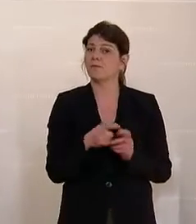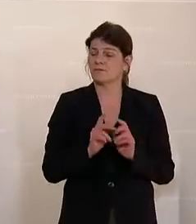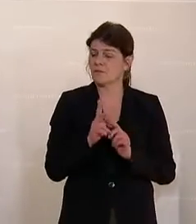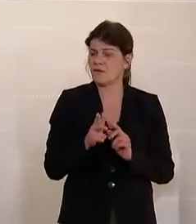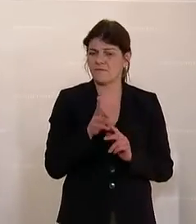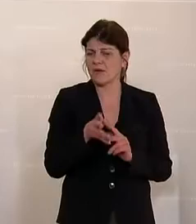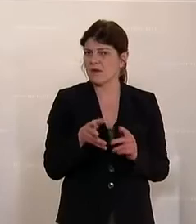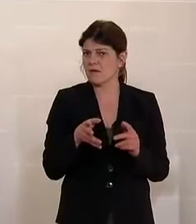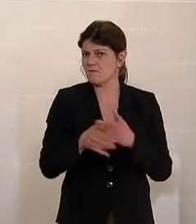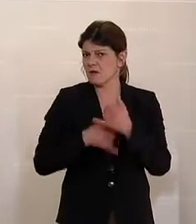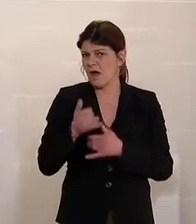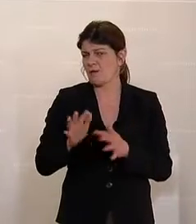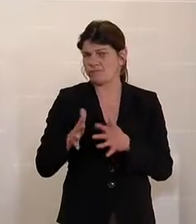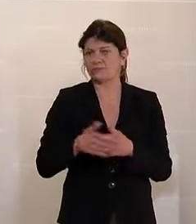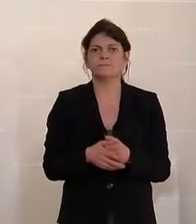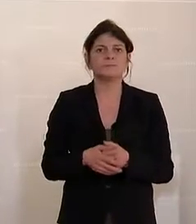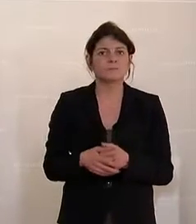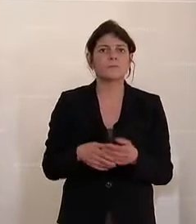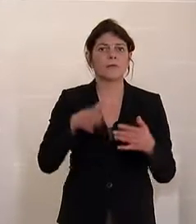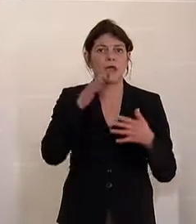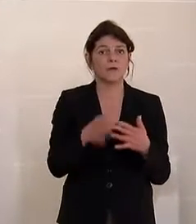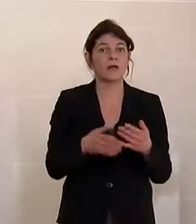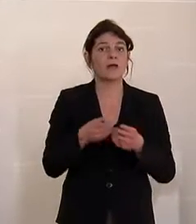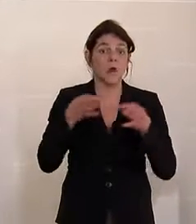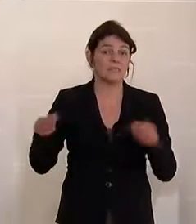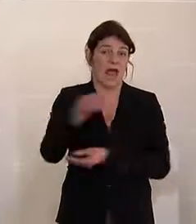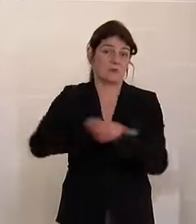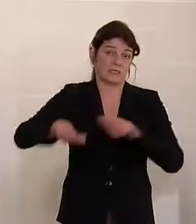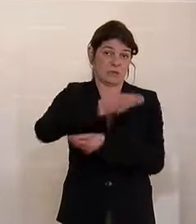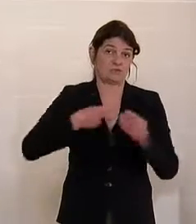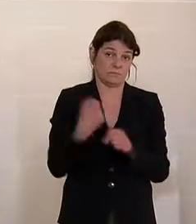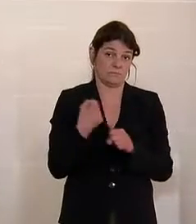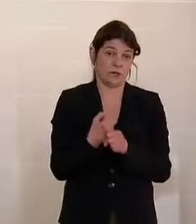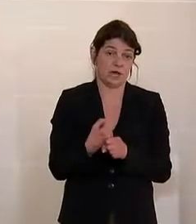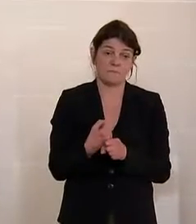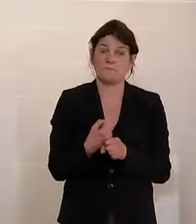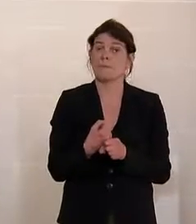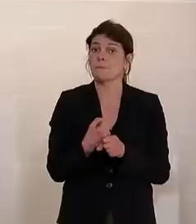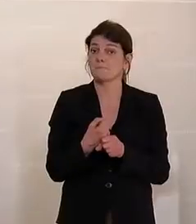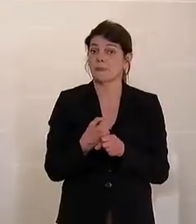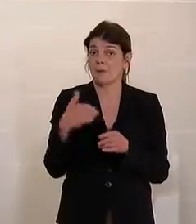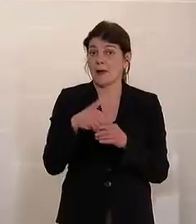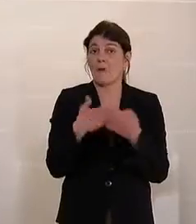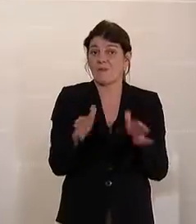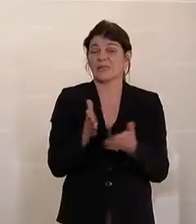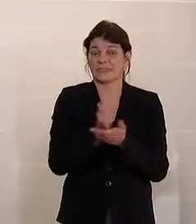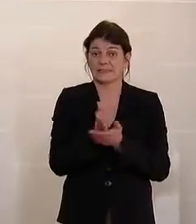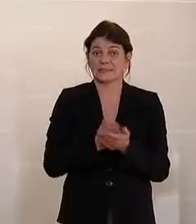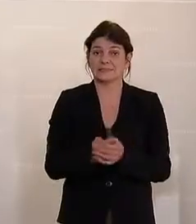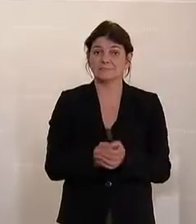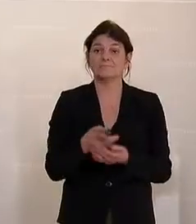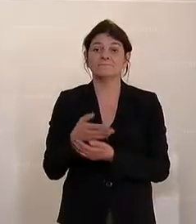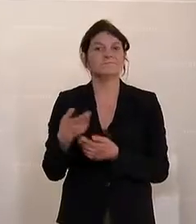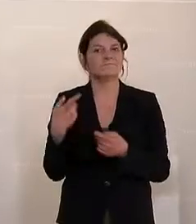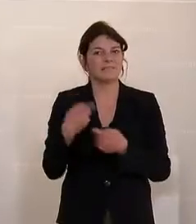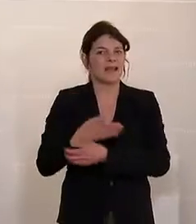3, 4 Jahren zu einem großen Austausch kommen wird im öffentlichen Dienst. Die Babyboomer,